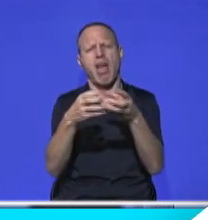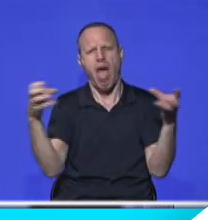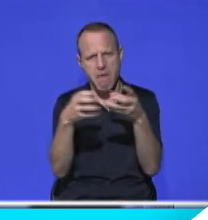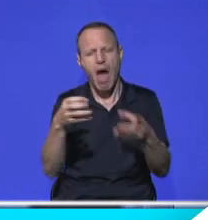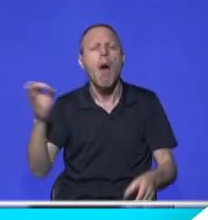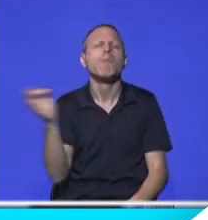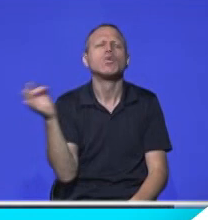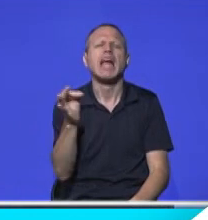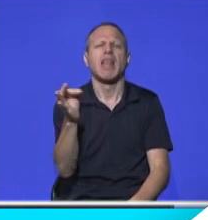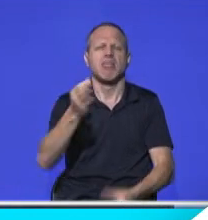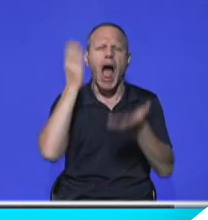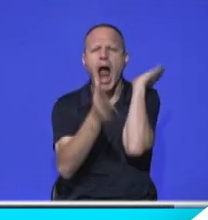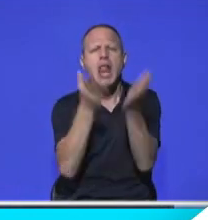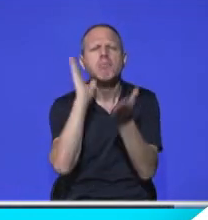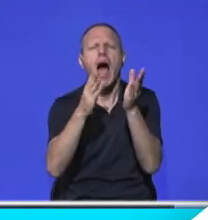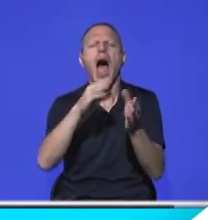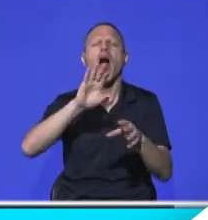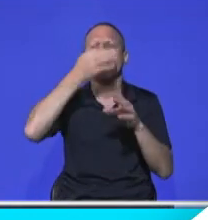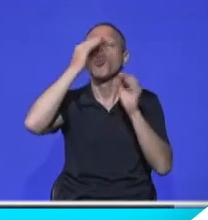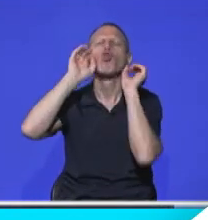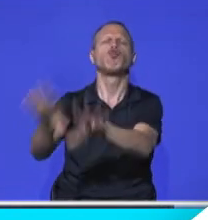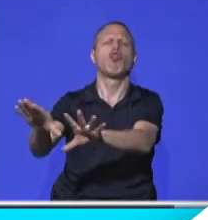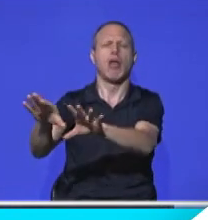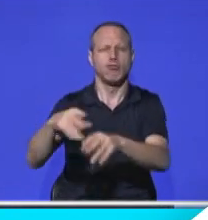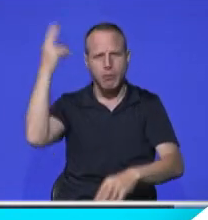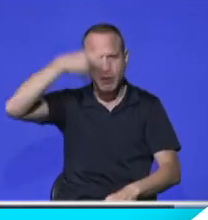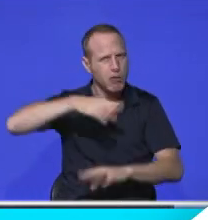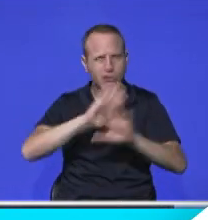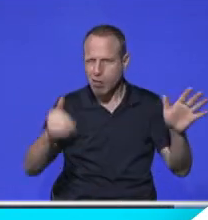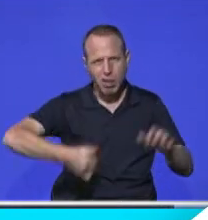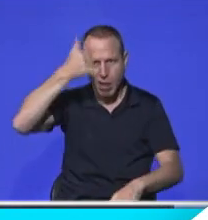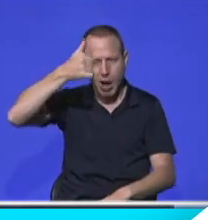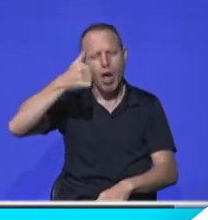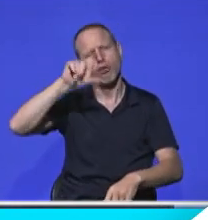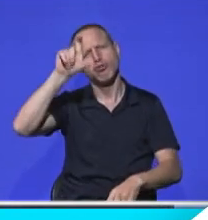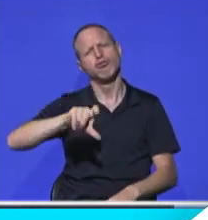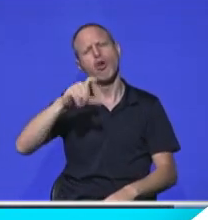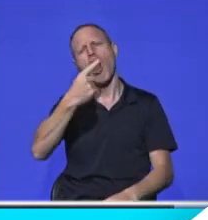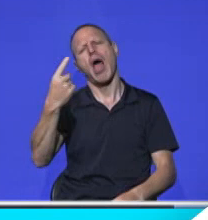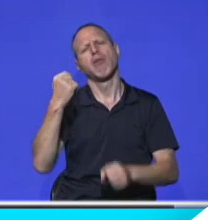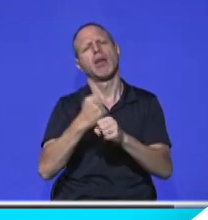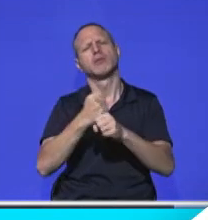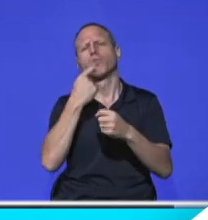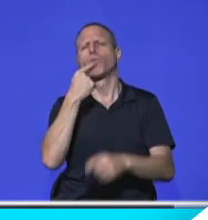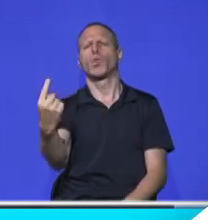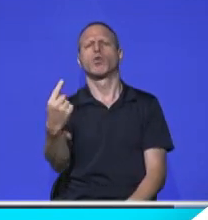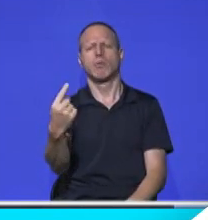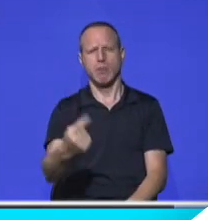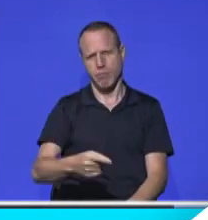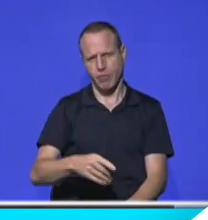מוסטת, אלימה, נטושה, שמבינה שבעין הנגה, איש הישר בעיניו יעשה.